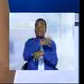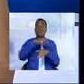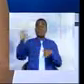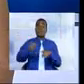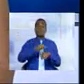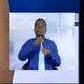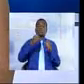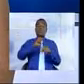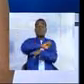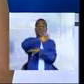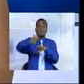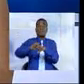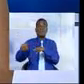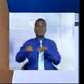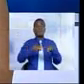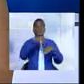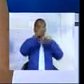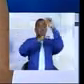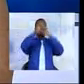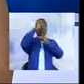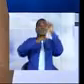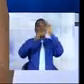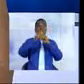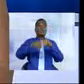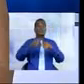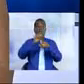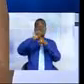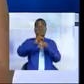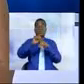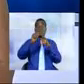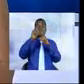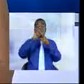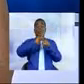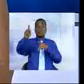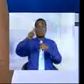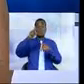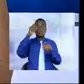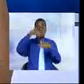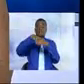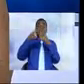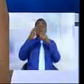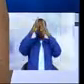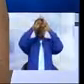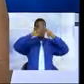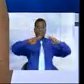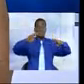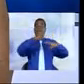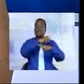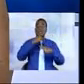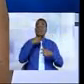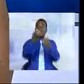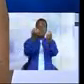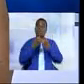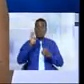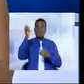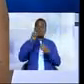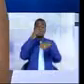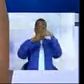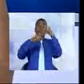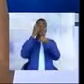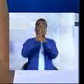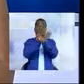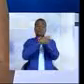séance tenante de faire bâtir un centre de formation professionnelle à Botro. Le chef de l'État a réitéré sa volonté de développer